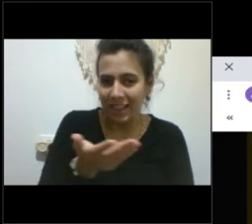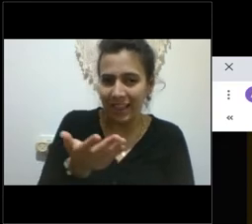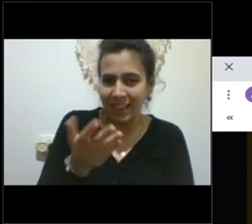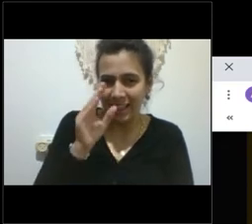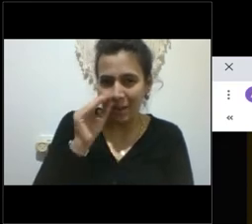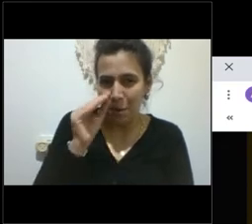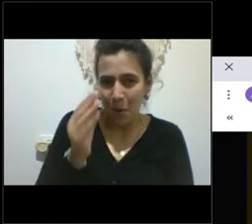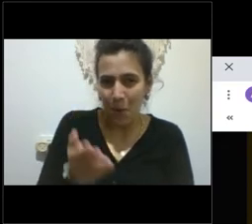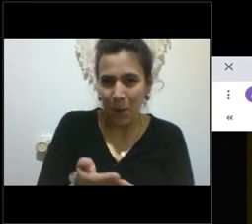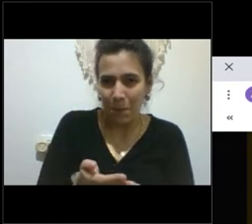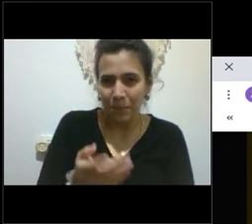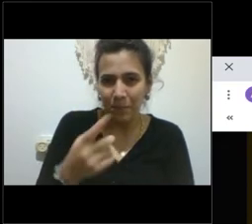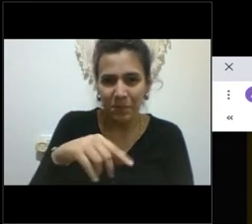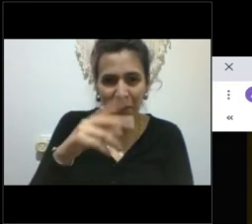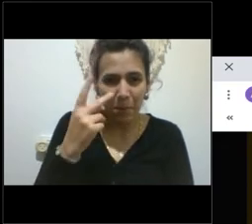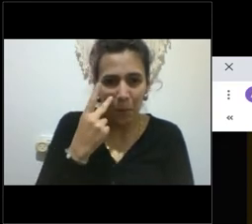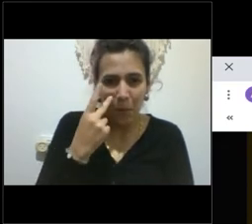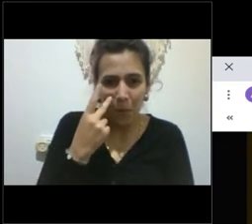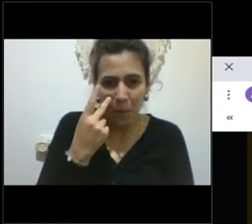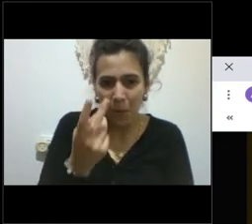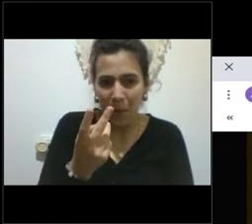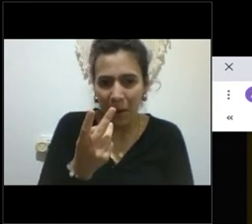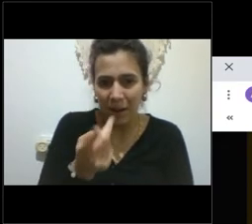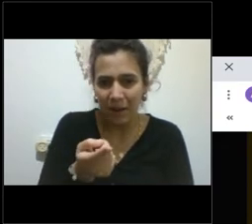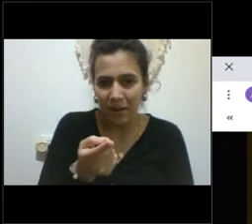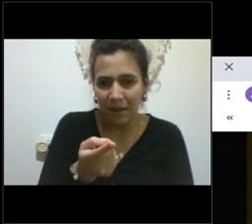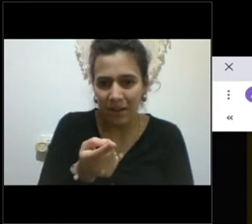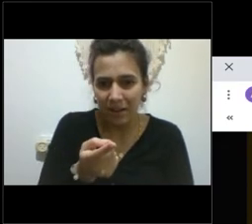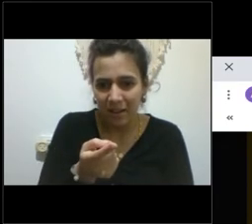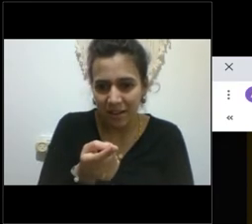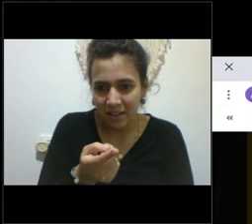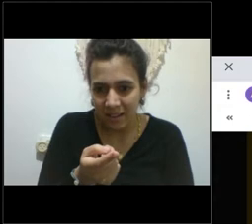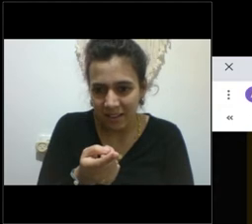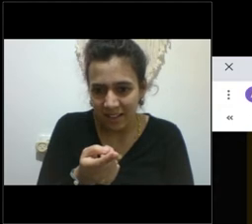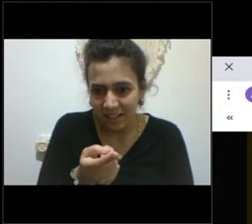אתם רואים את ה... איך להעריך שוב בשיפוץ, נעלה ואתם.